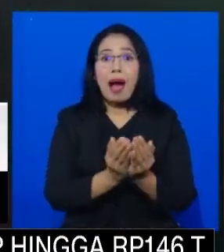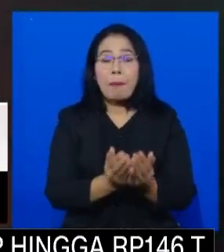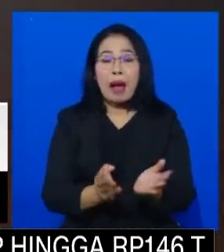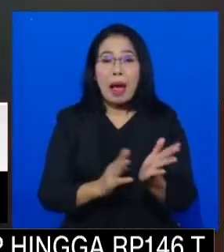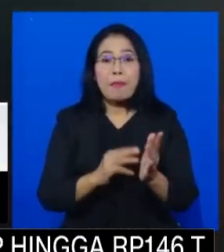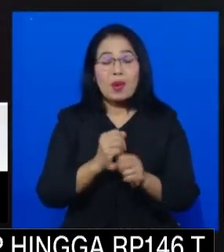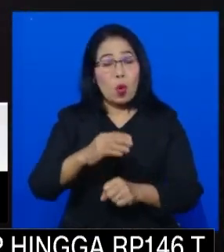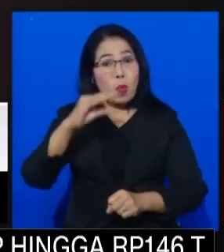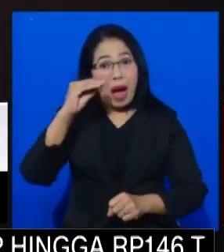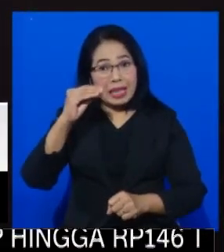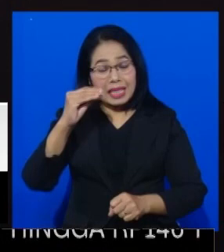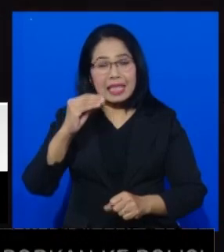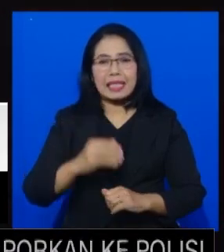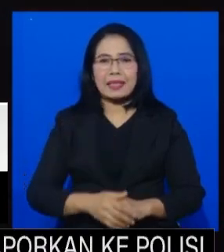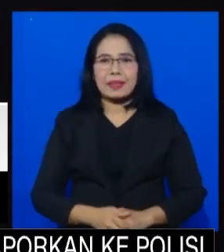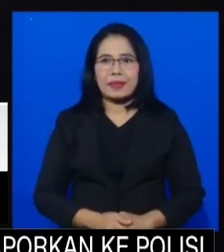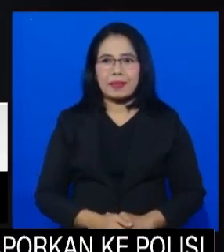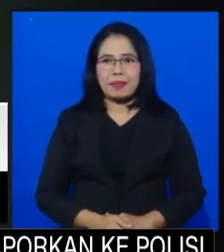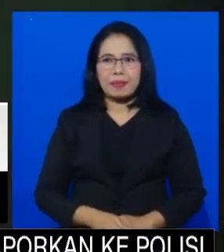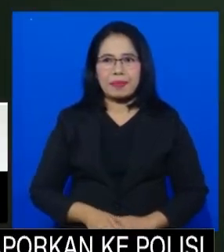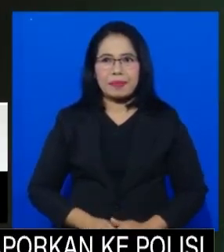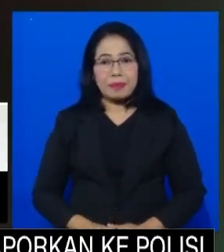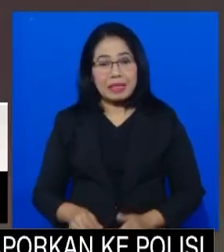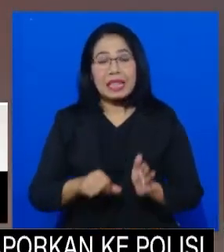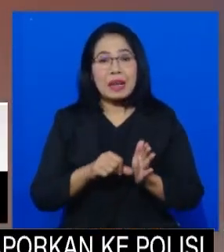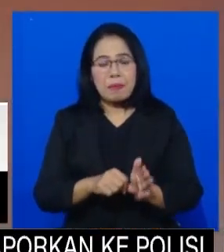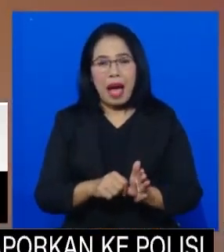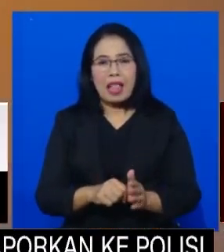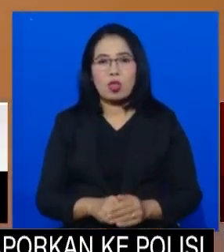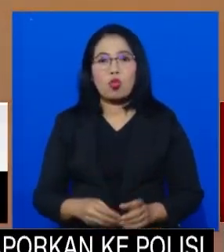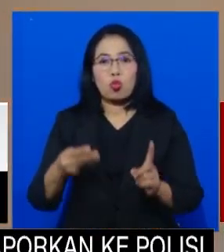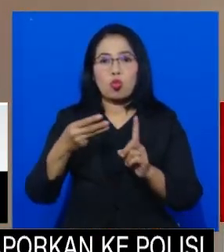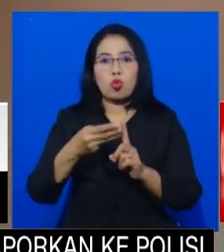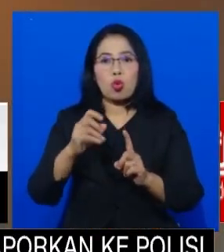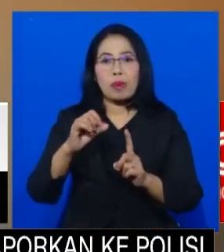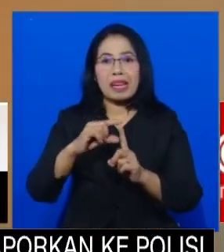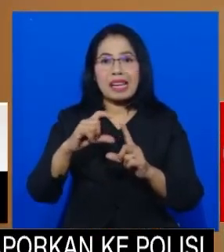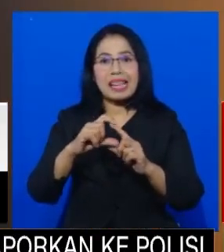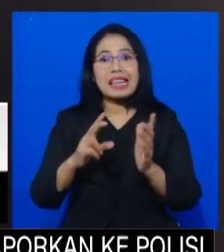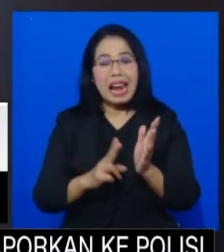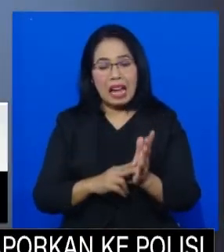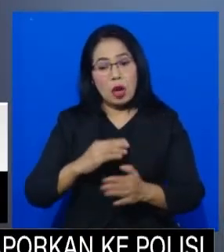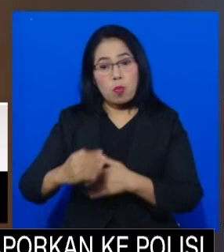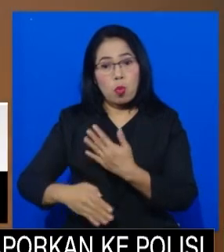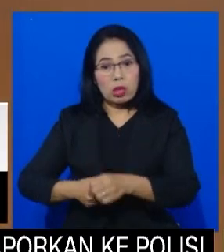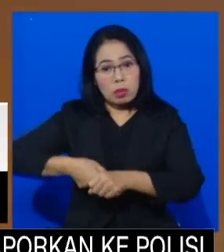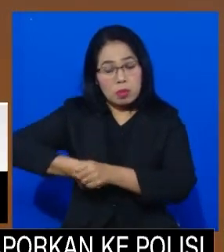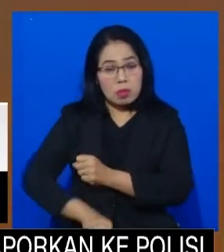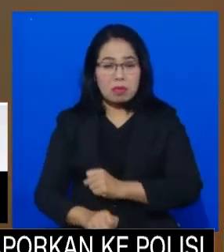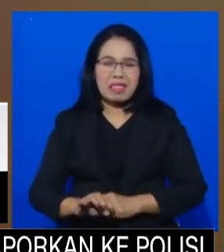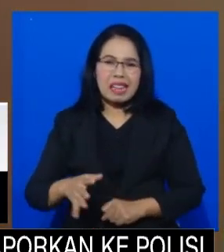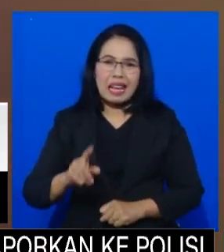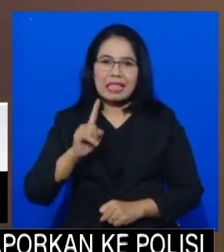amatir, persalinan warga Siantan Timur, Anambas itu dibantu bidan dan penumpang lain. Proses persalinan membutuhkan waktu sekitar